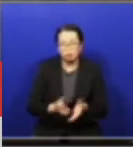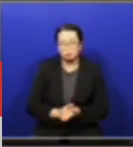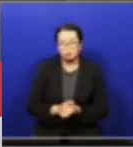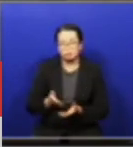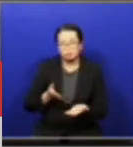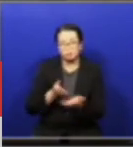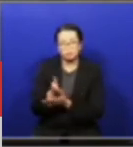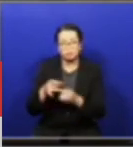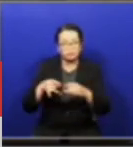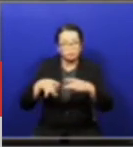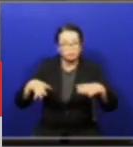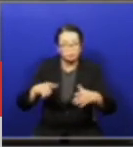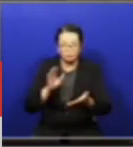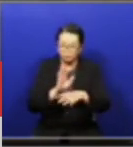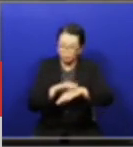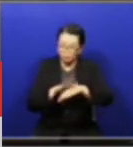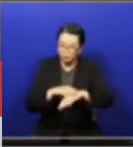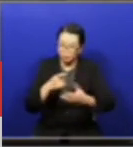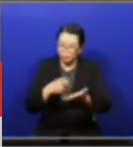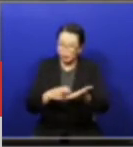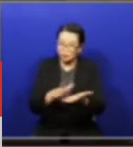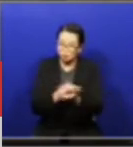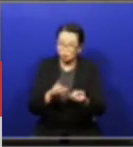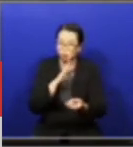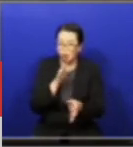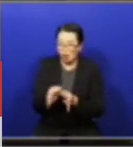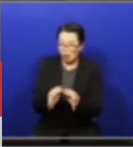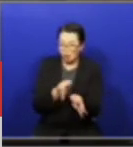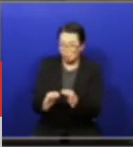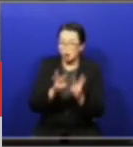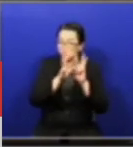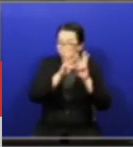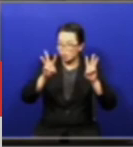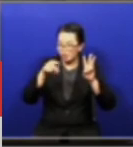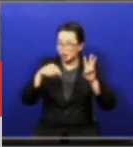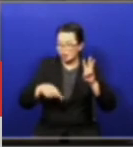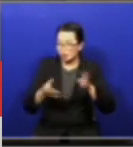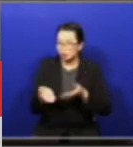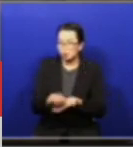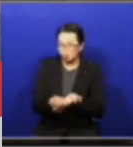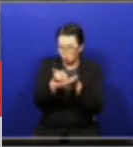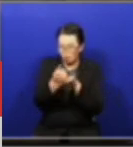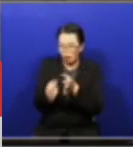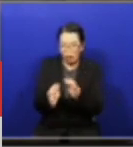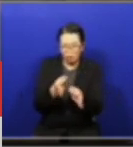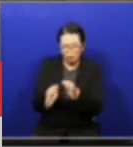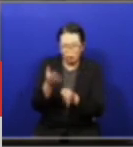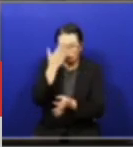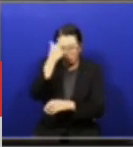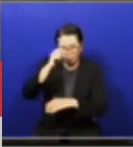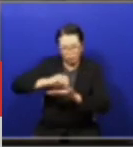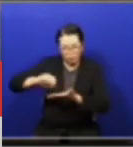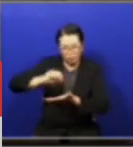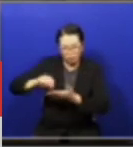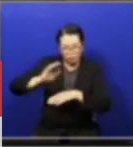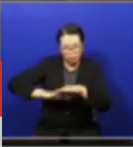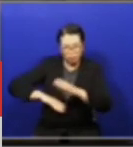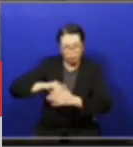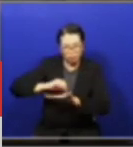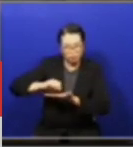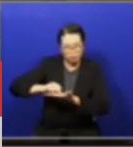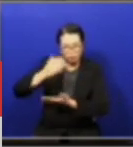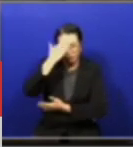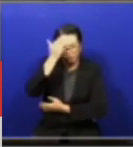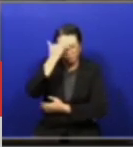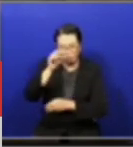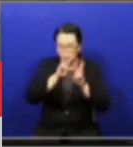ทักท้วงสำนักงานประกันสังคมเดี๋ยวท่านชี้แจงเรื่องของเว็บไซต์นี้นะครับว่าที่ท่านเขียนแมนนวลเนี่ยมีปัญหารายงานที่ท่านรายงานว่ามี